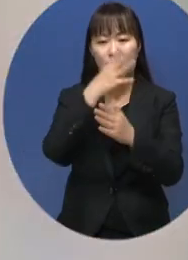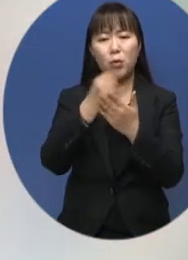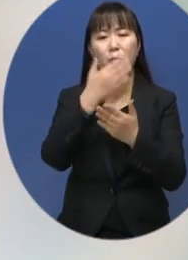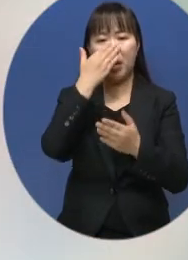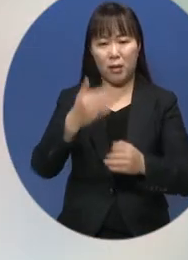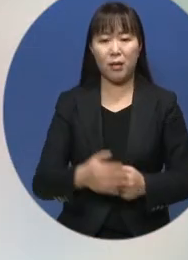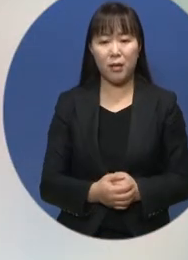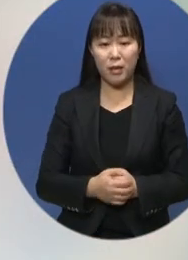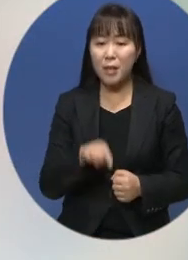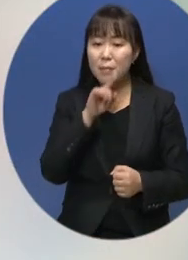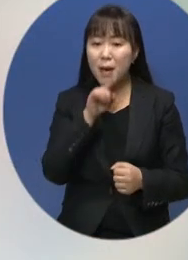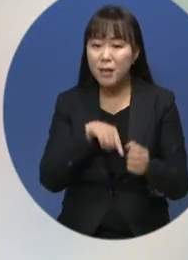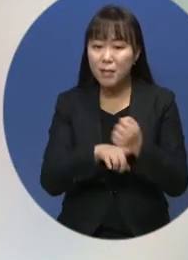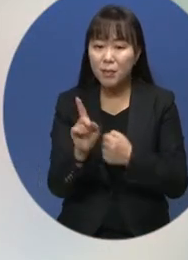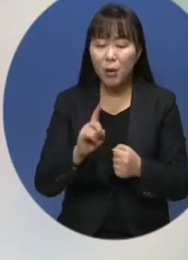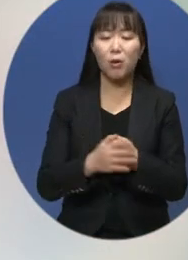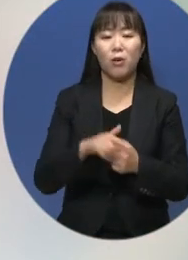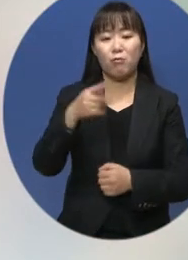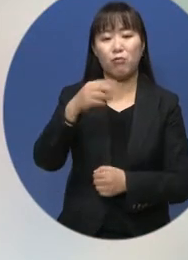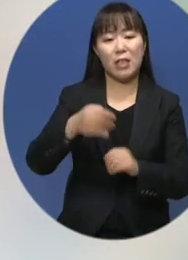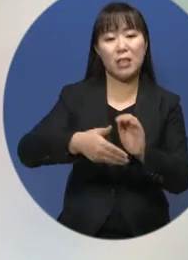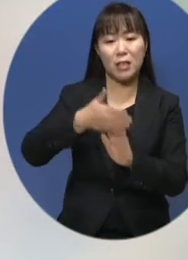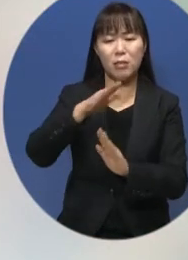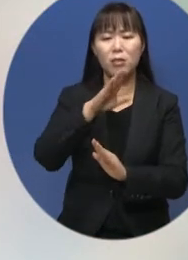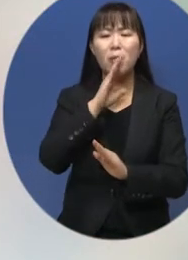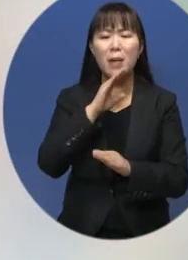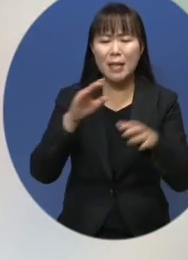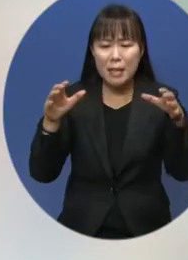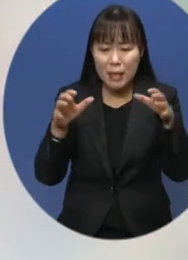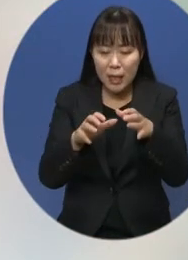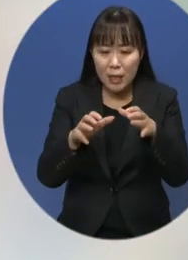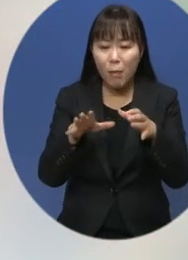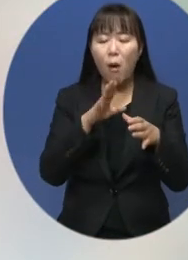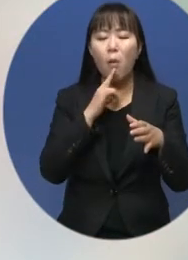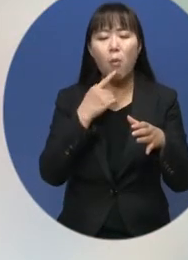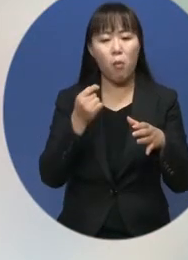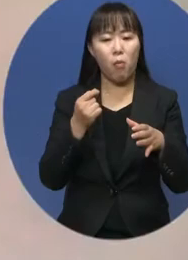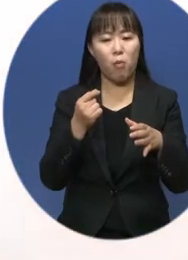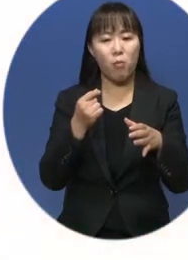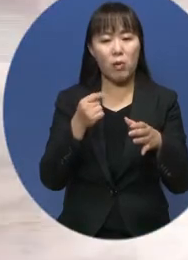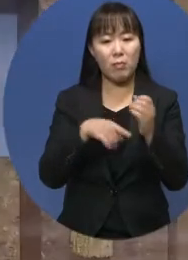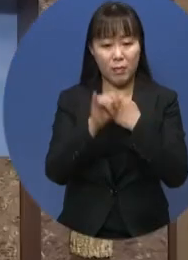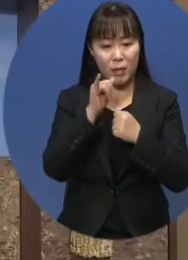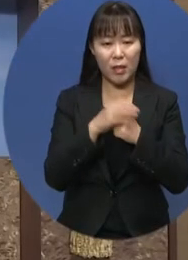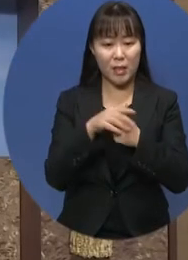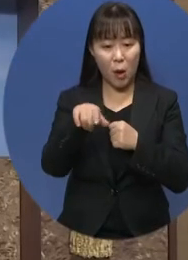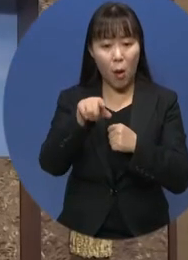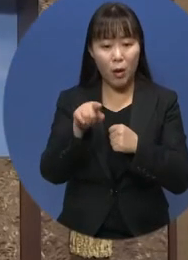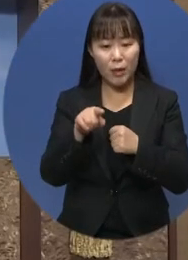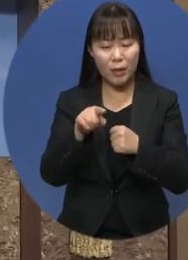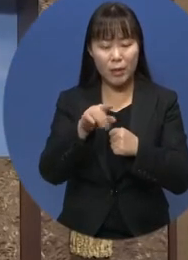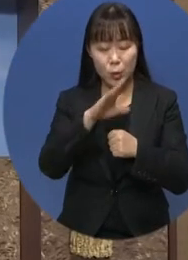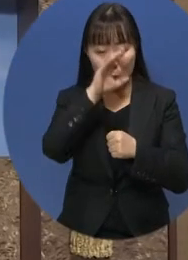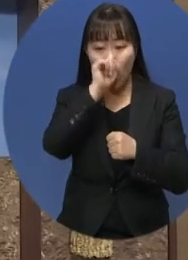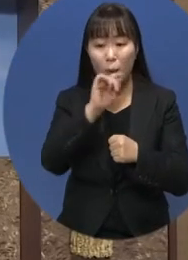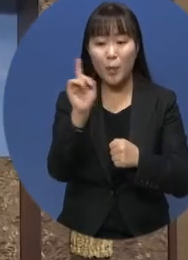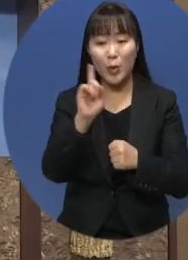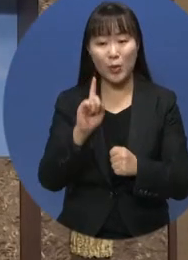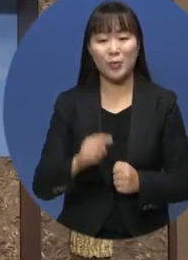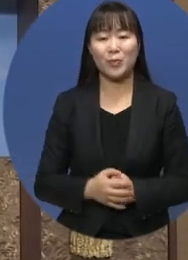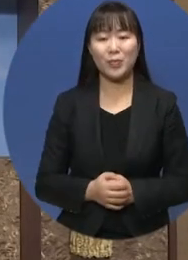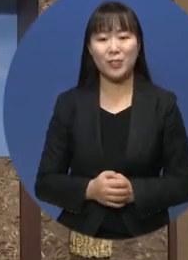얘기는 뭐냐 어 구리시는 굉장히 작지만 컴퓨터다 그런데 구리시 가 또 어떤 또 강점이